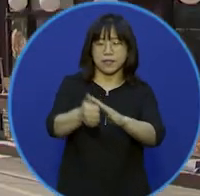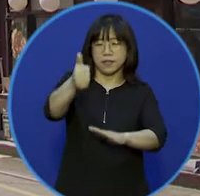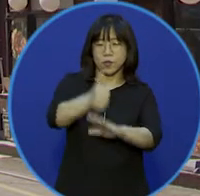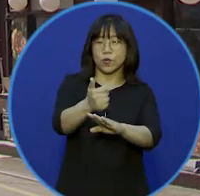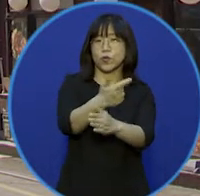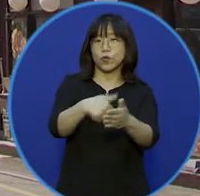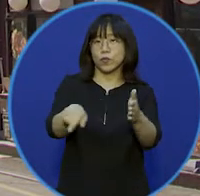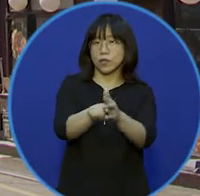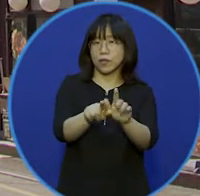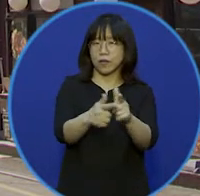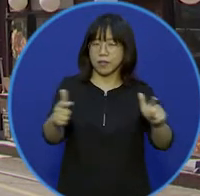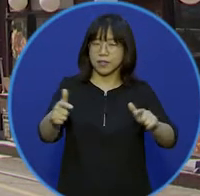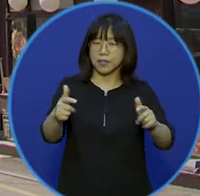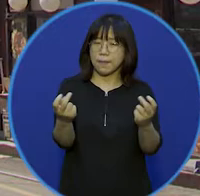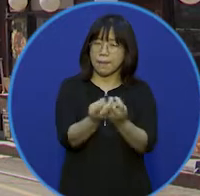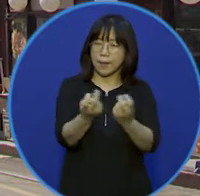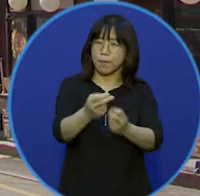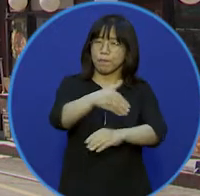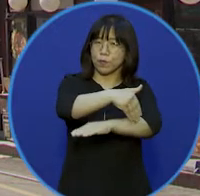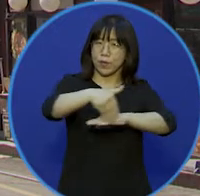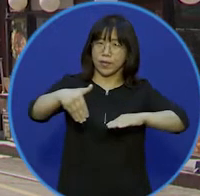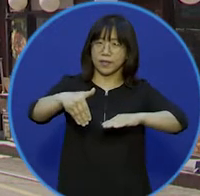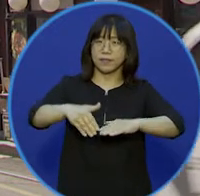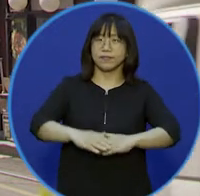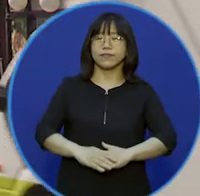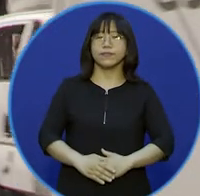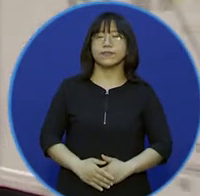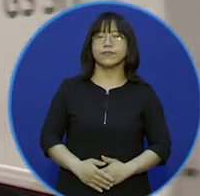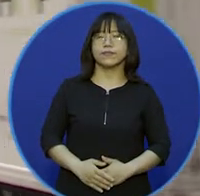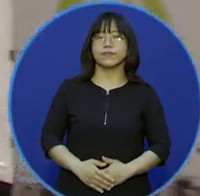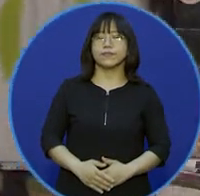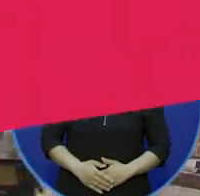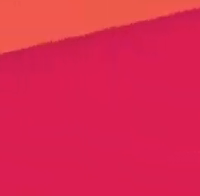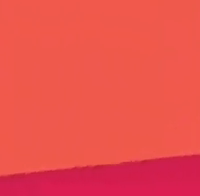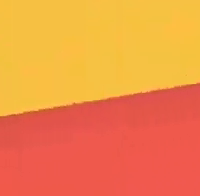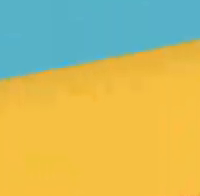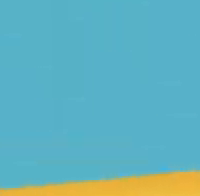성공적으로 추진될 수 있도록 다각적인 방법을 펼칠 계획입니다.